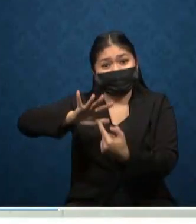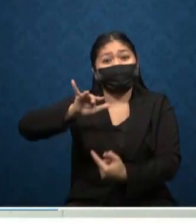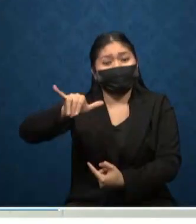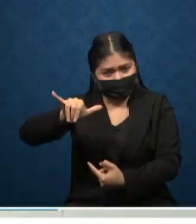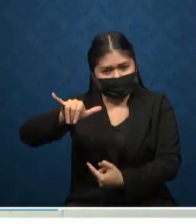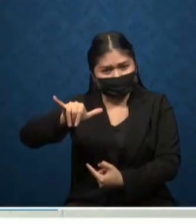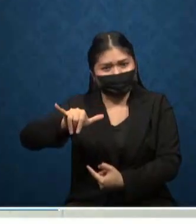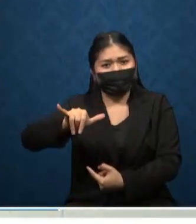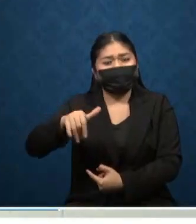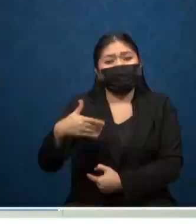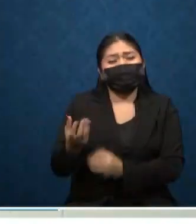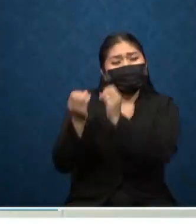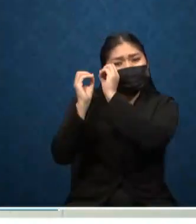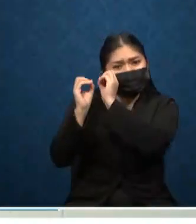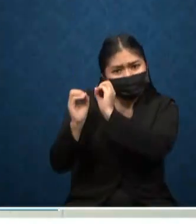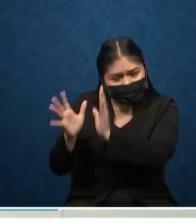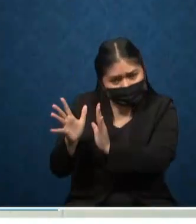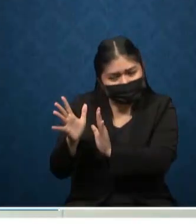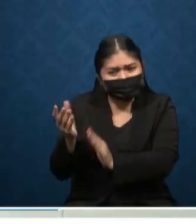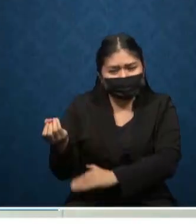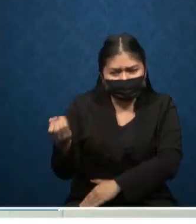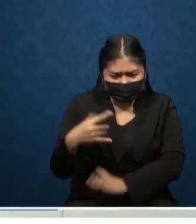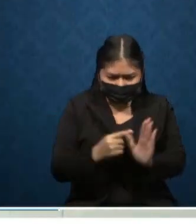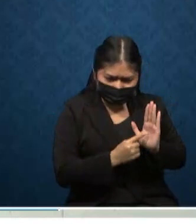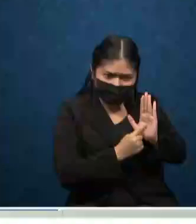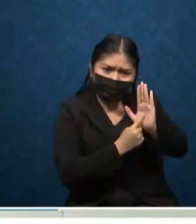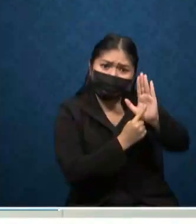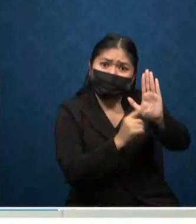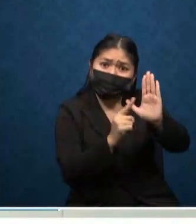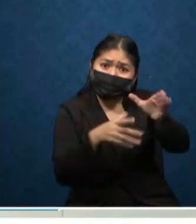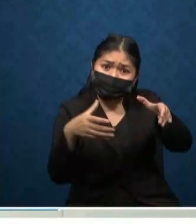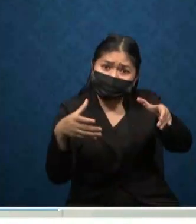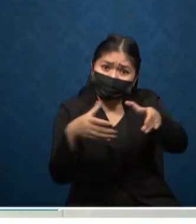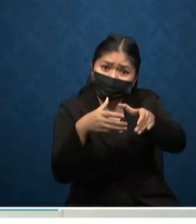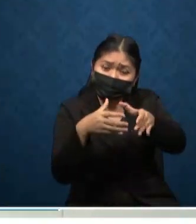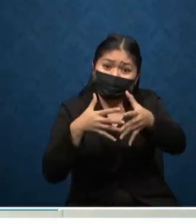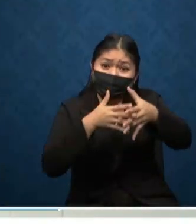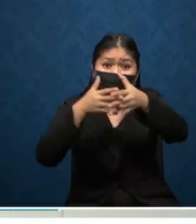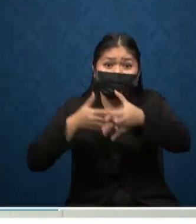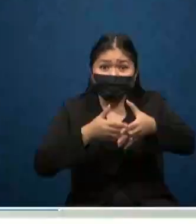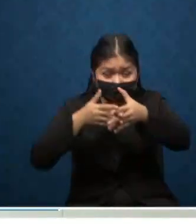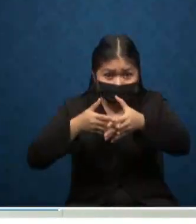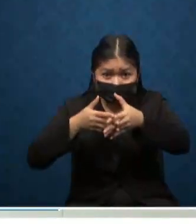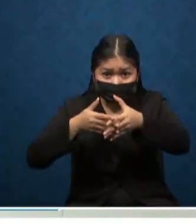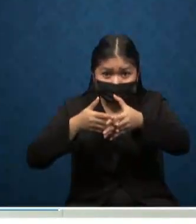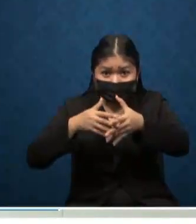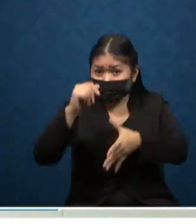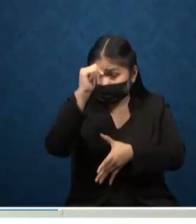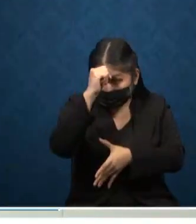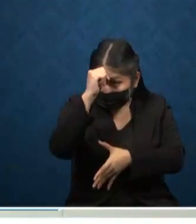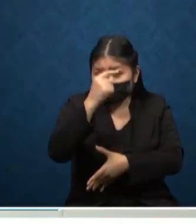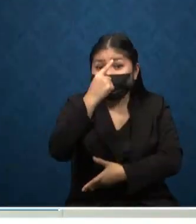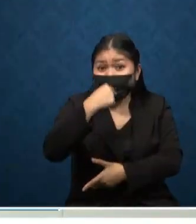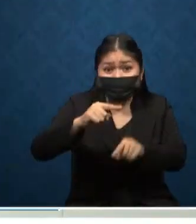รณีท่านอาจารย์เฉลิมชัยบุญญาลีพันธ์ท่านยกตัวอย่างถึงชนเผ่าในอเมริกาเช่นเรดอินเดียนหรืออินเดียแดง